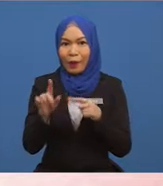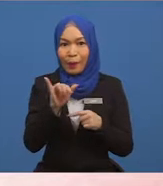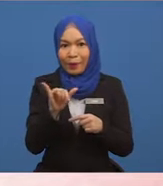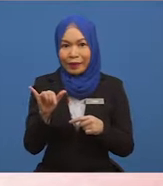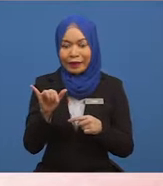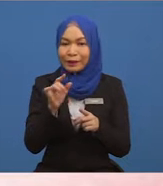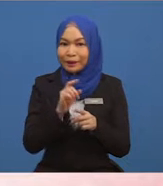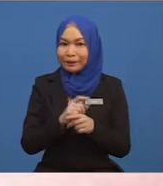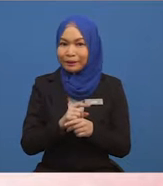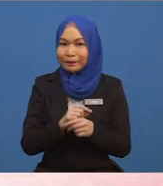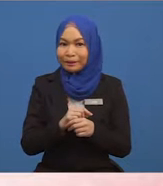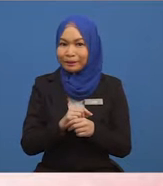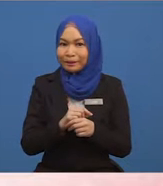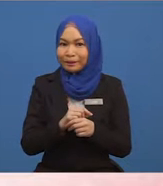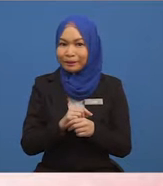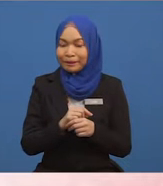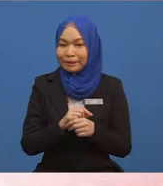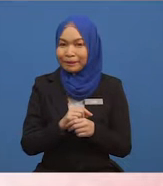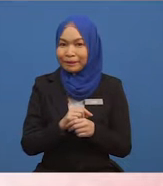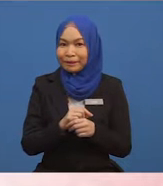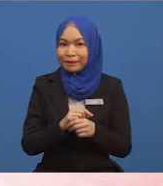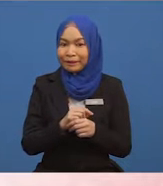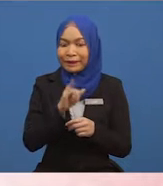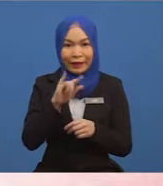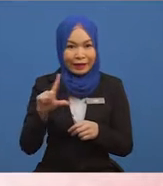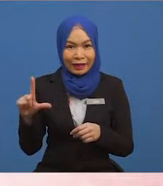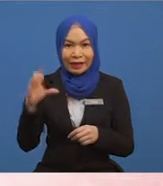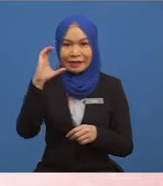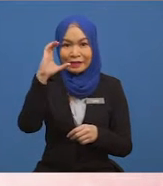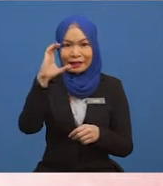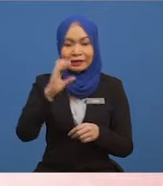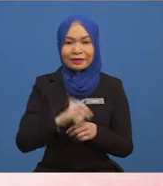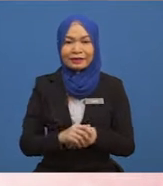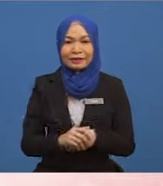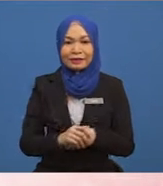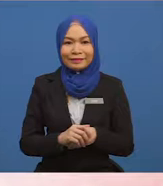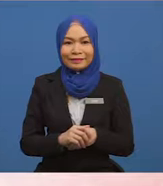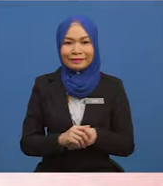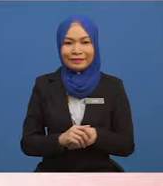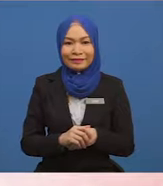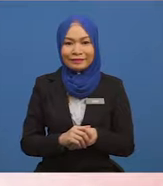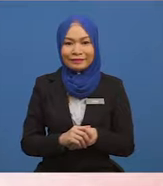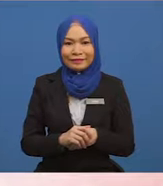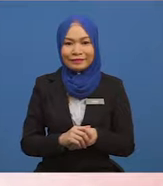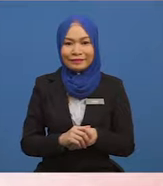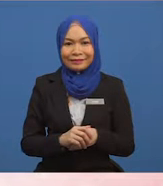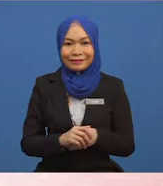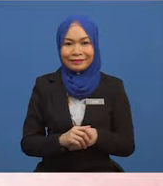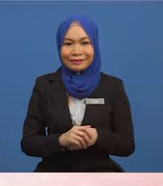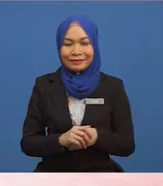adalah betul. Jawapannya adalah C. Air kapur digunakan untuk